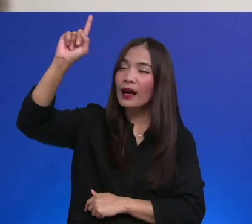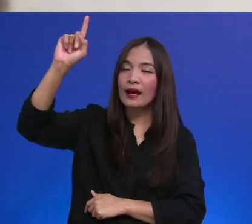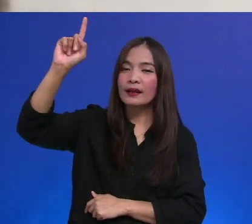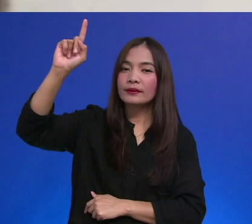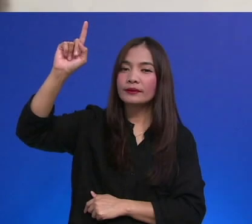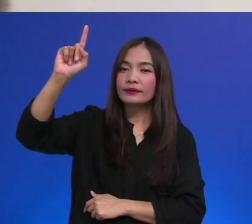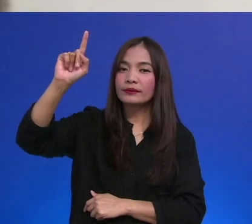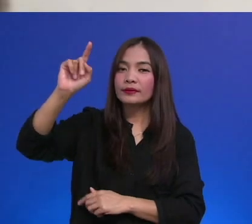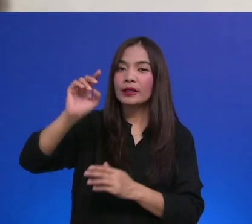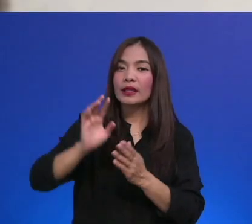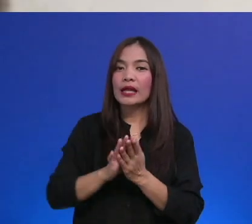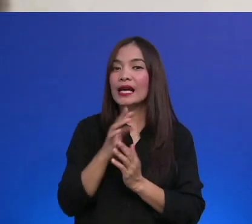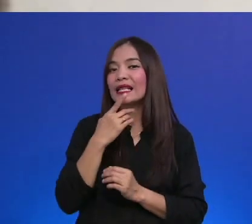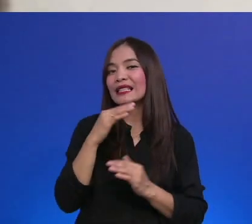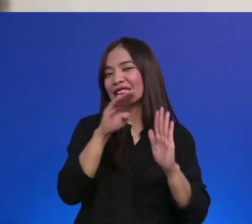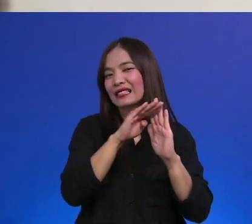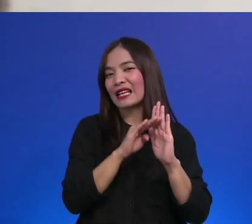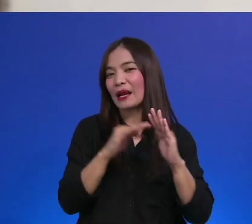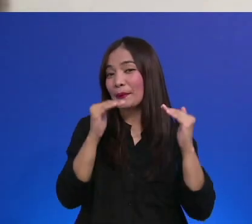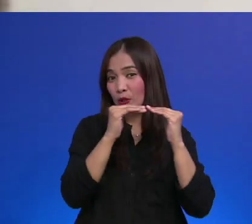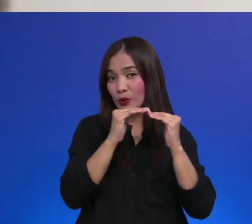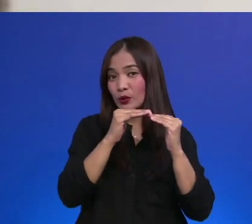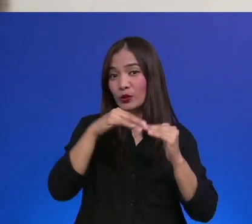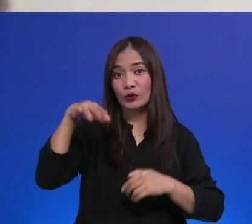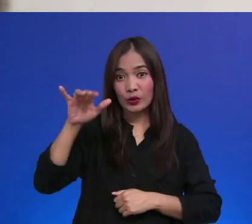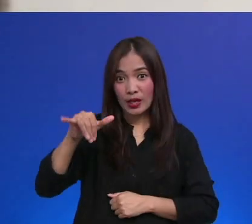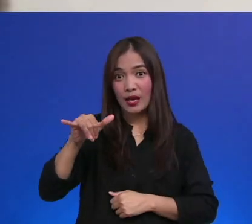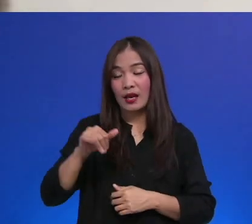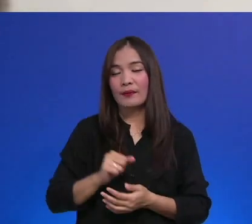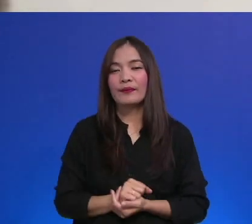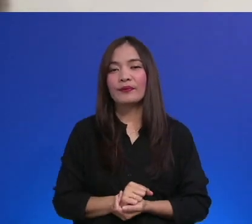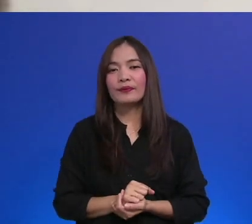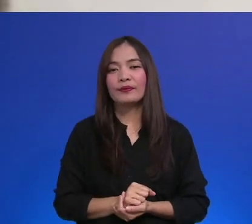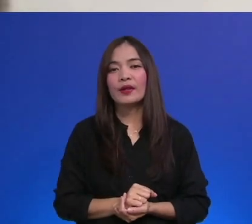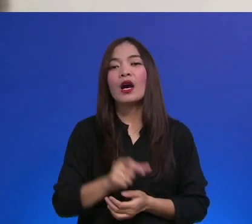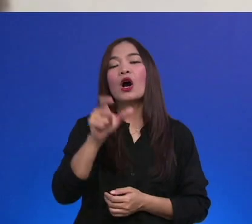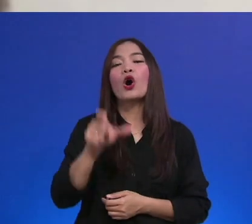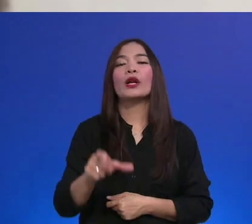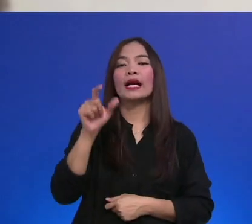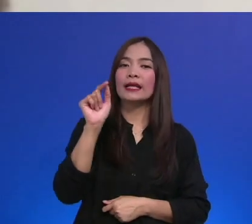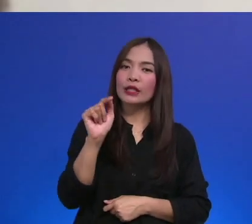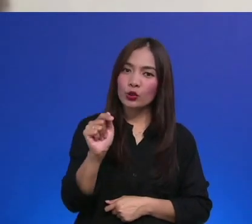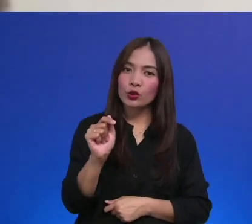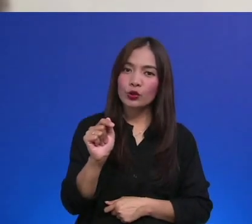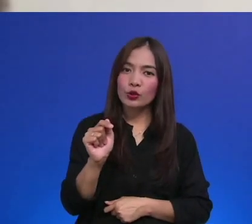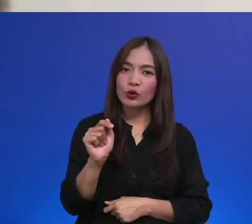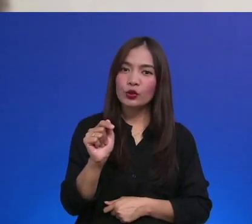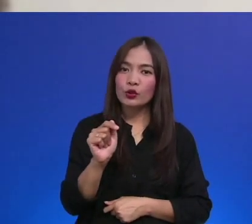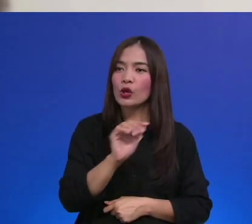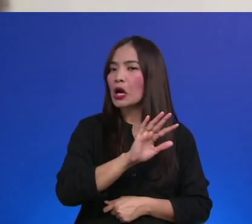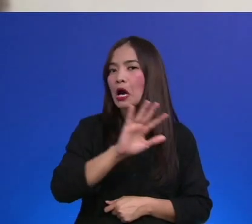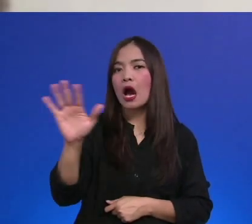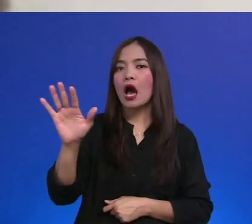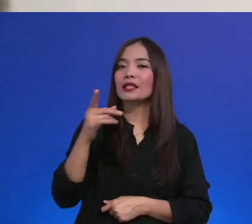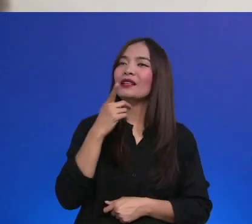dengan benar maka orang itu tidak menuntut